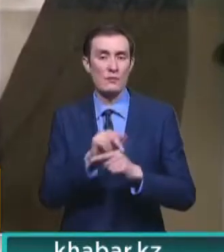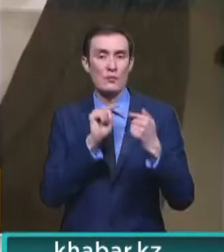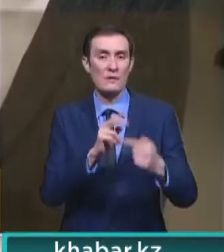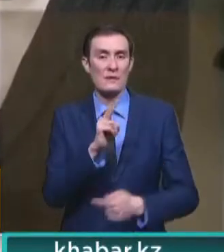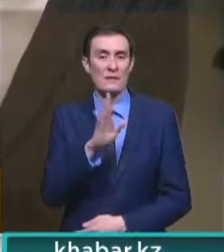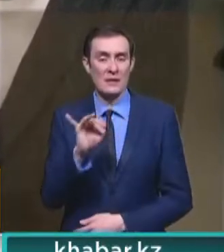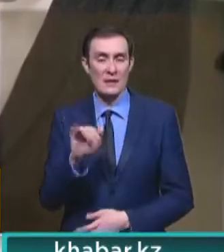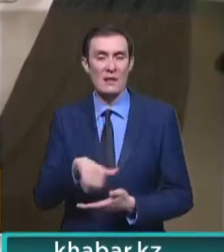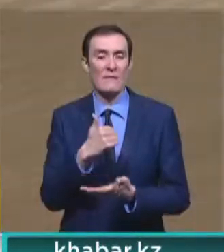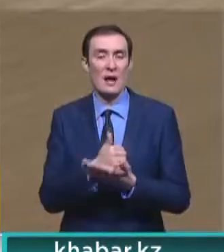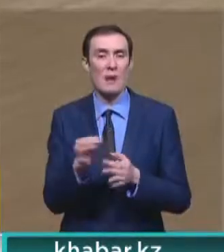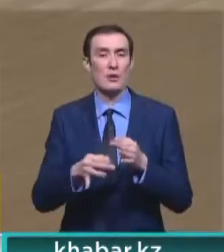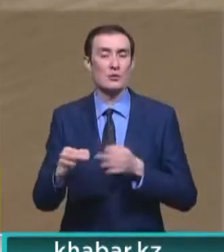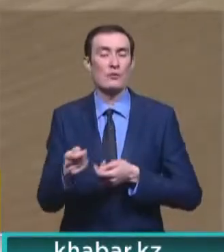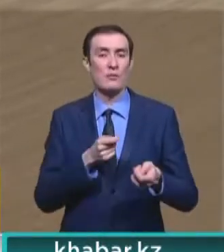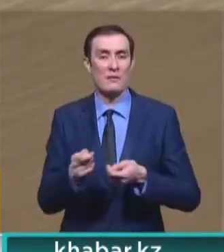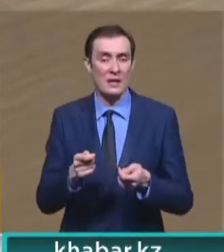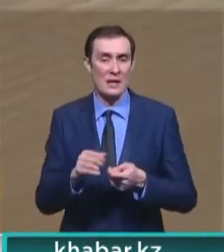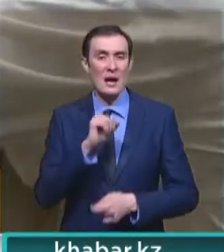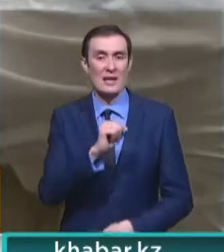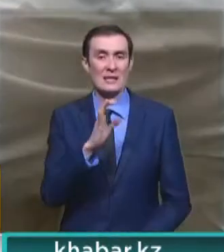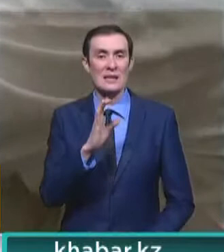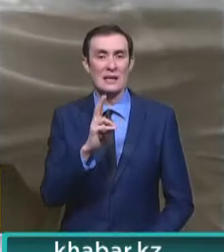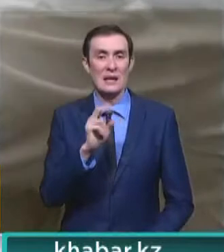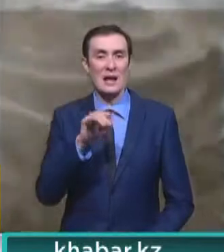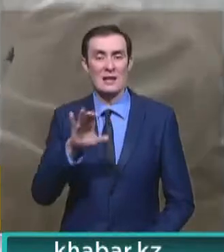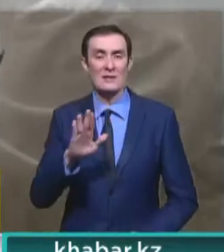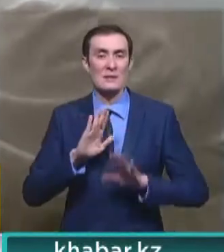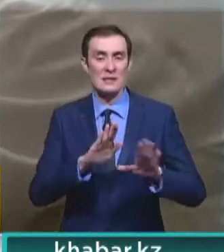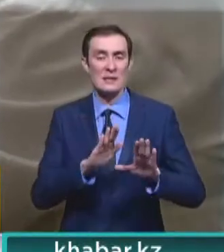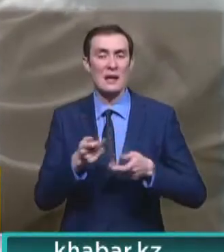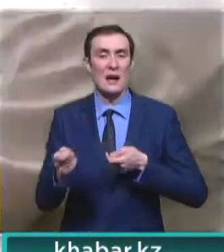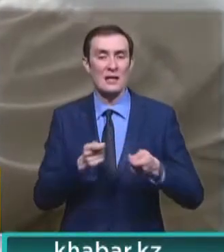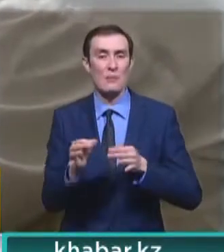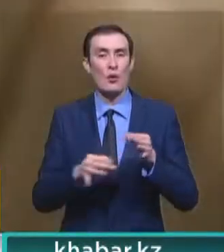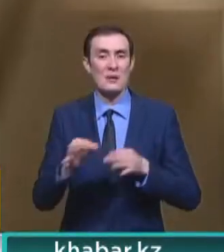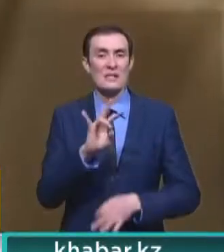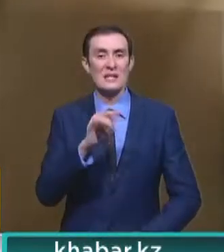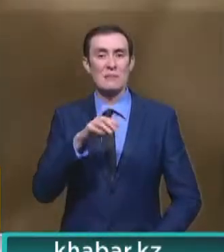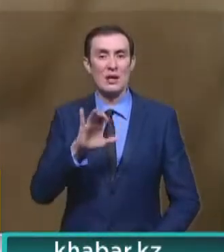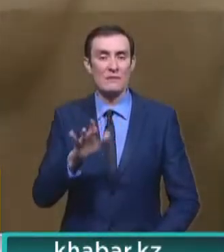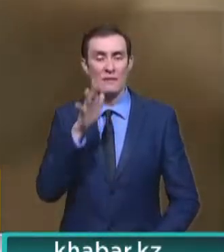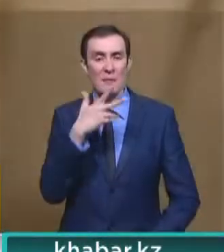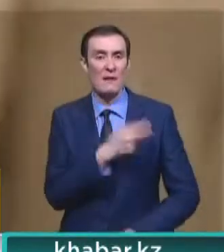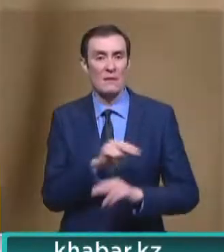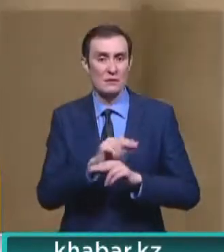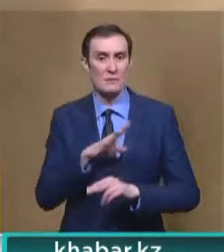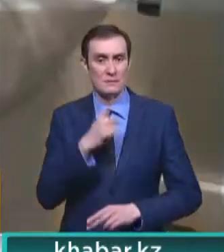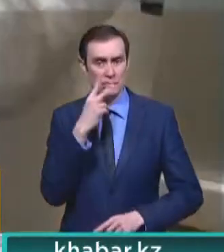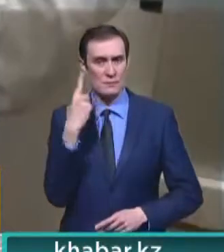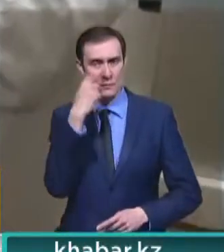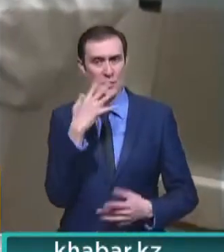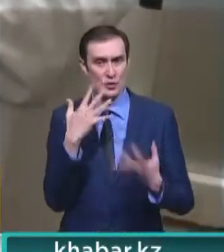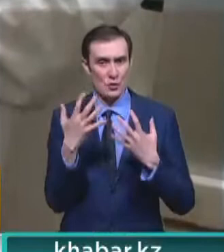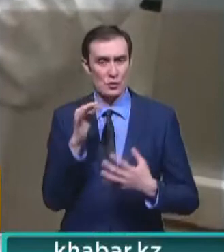19 глава областного управления здравоохранения asset колеи и заместитель акима области берег ник маша последнего время вакцинации выглядел серьезным и